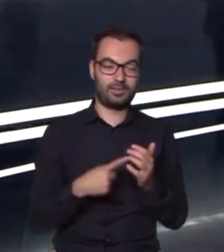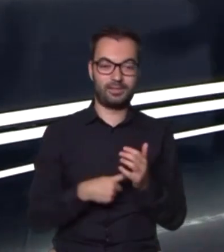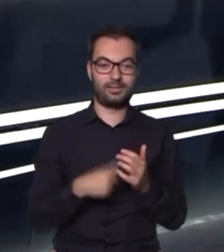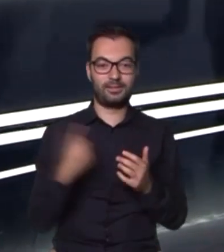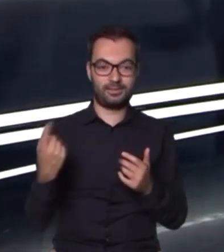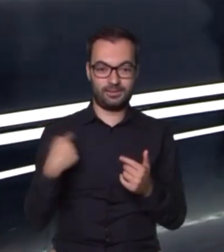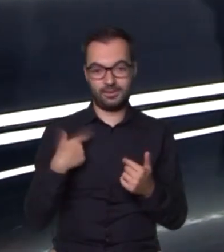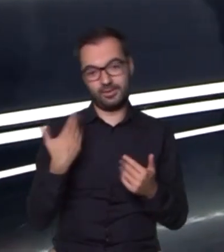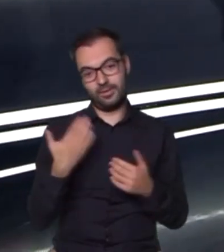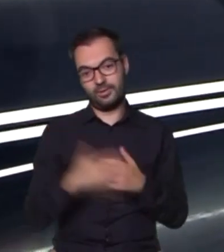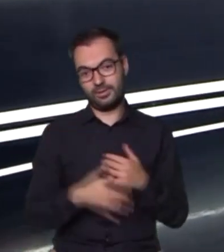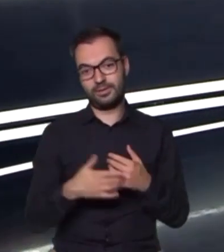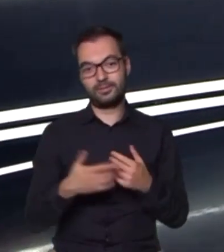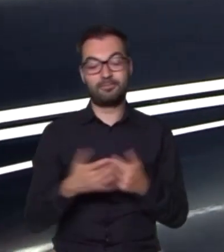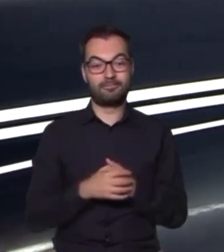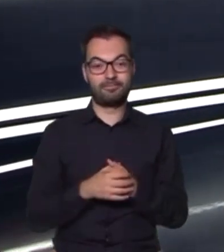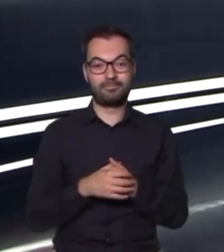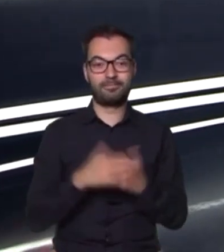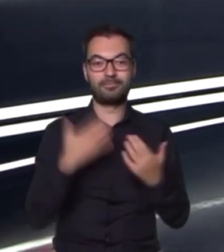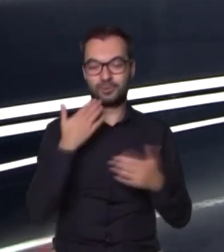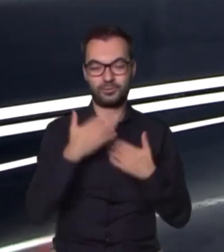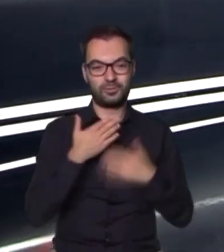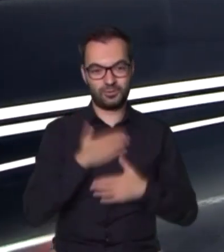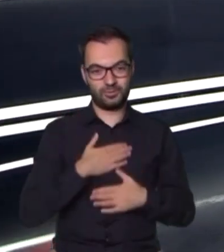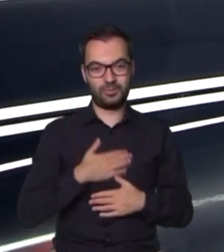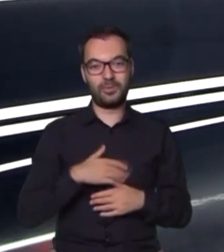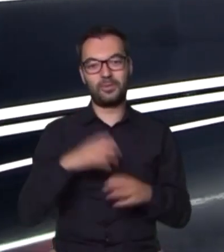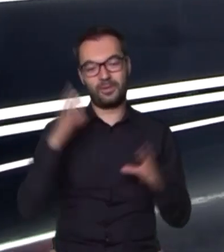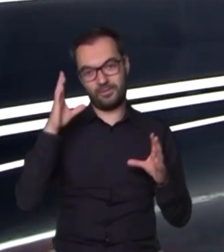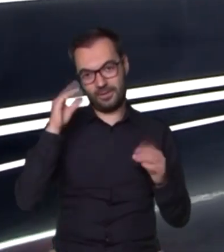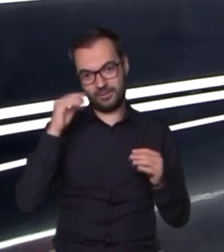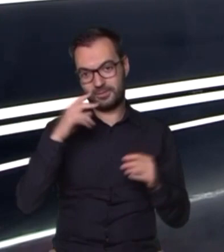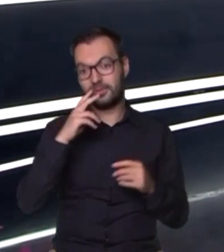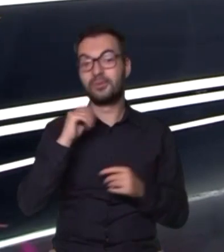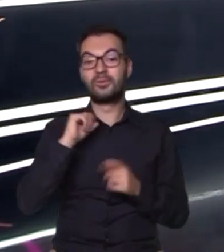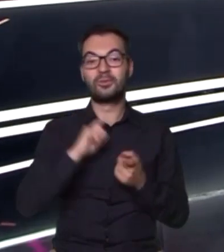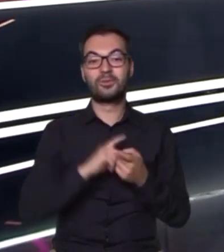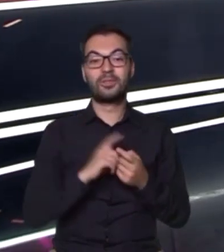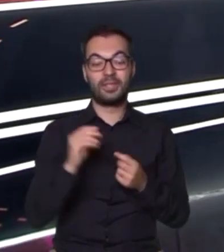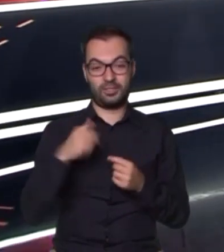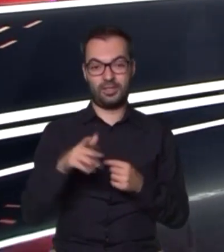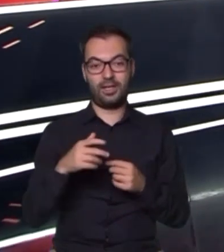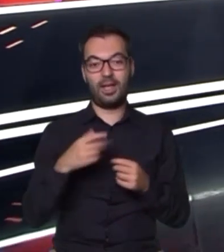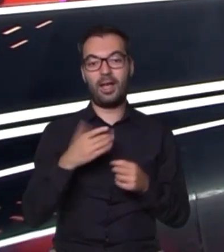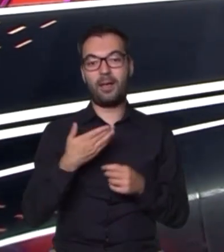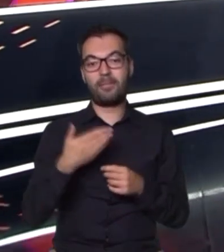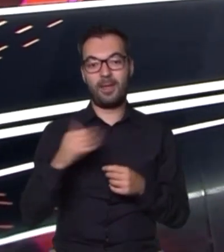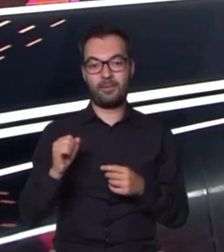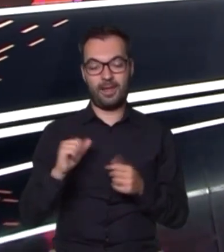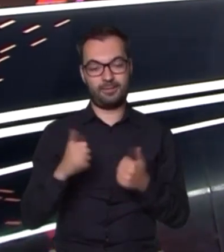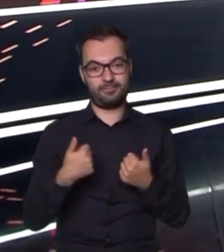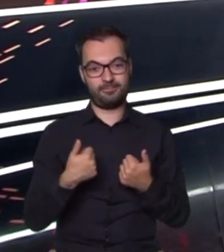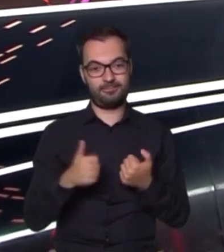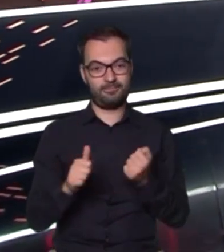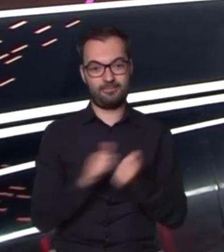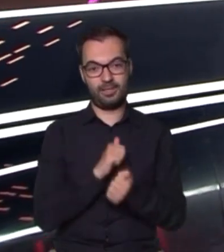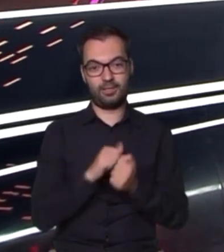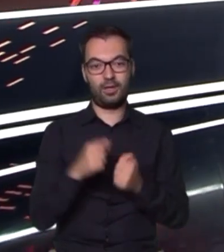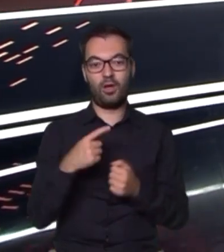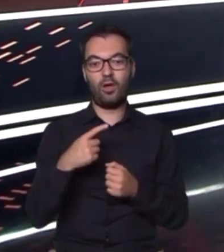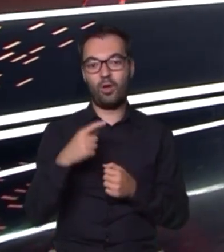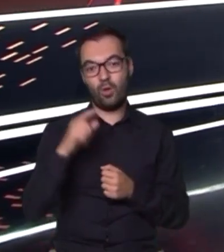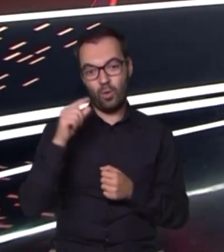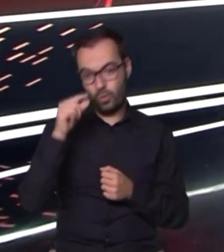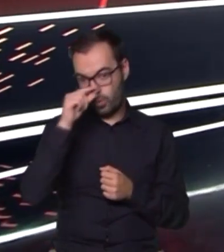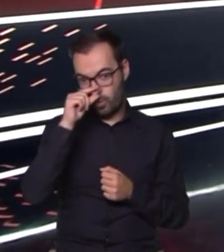Oli, ostatnie w ogóle od nas. Życzymy spokojnej nocy, a zapraszamy po wieczorze jeszcze na galę MMA w Dubaju.